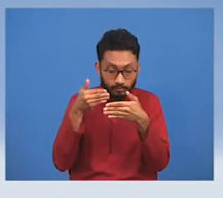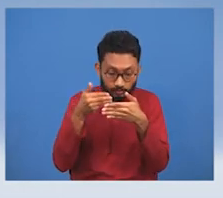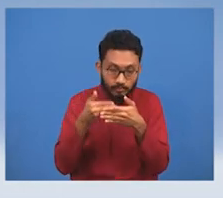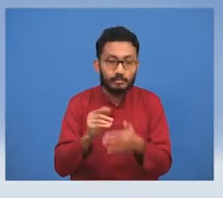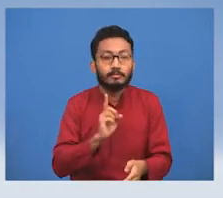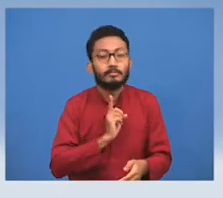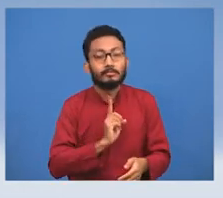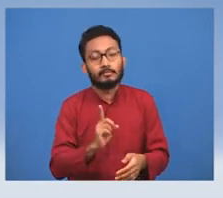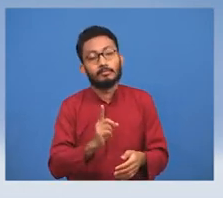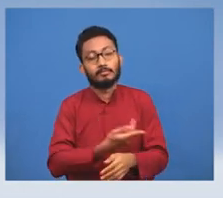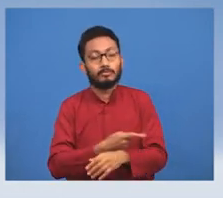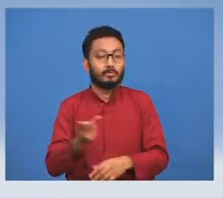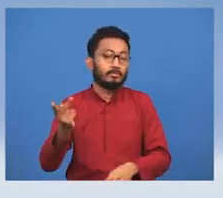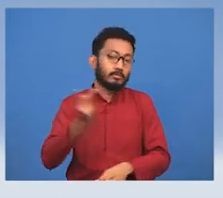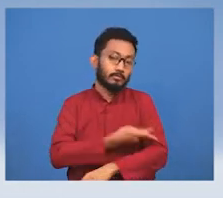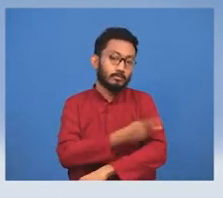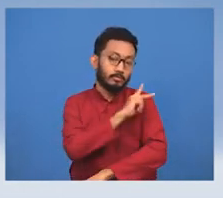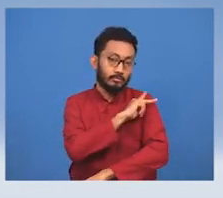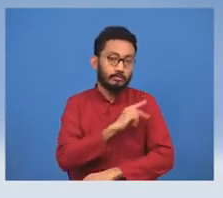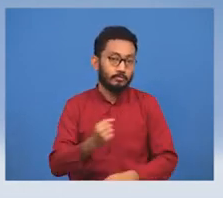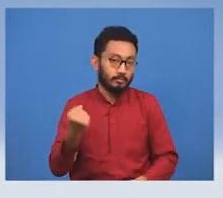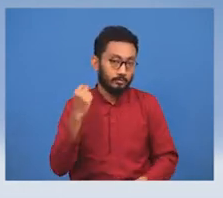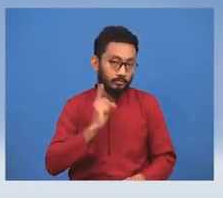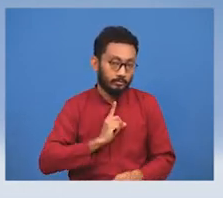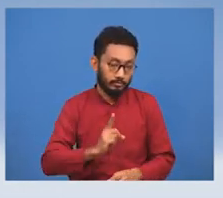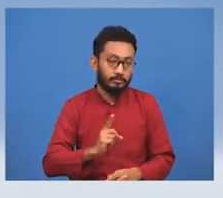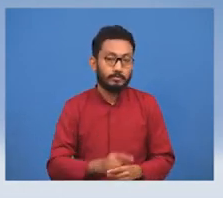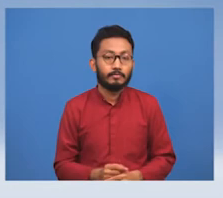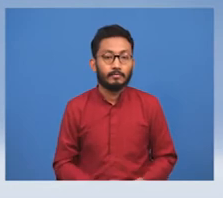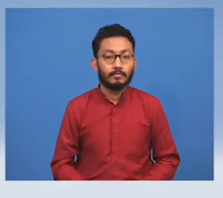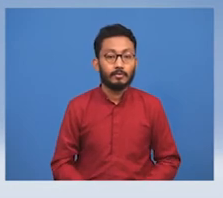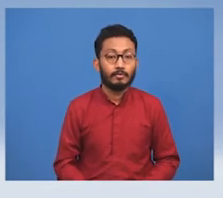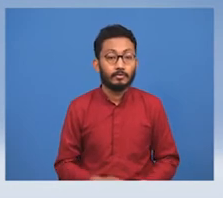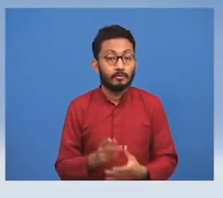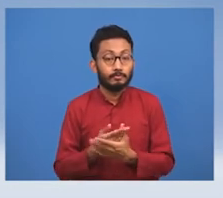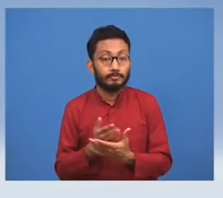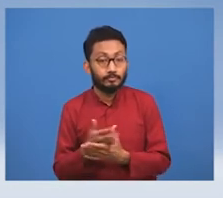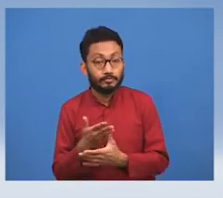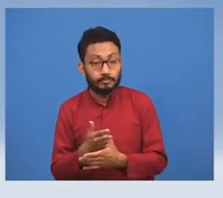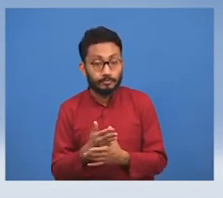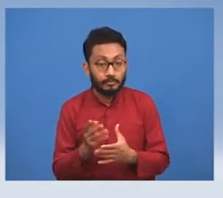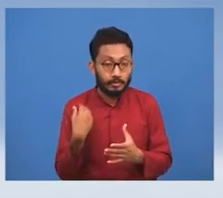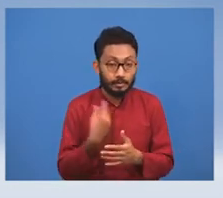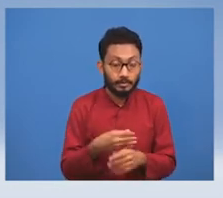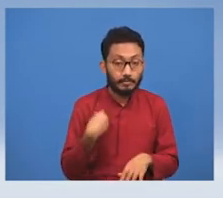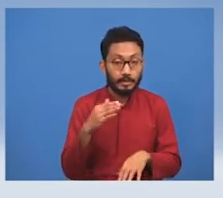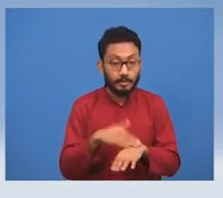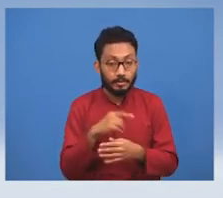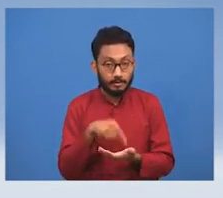Baiklah murid-murid, sekian saja perkongsian kita pada hari ini. Mudah-mudahan bukan saja kita akan cemerlang